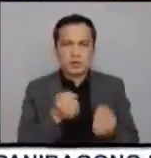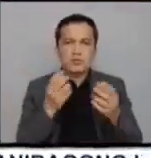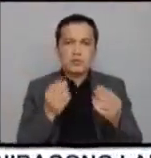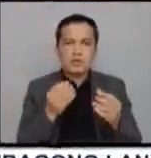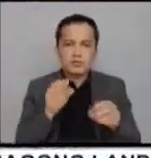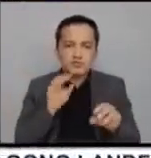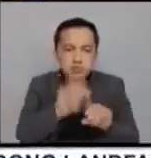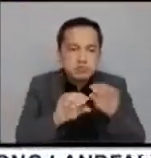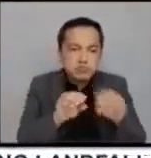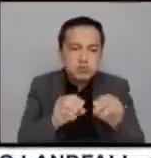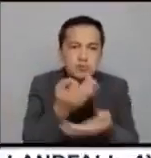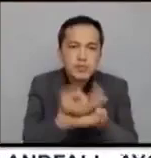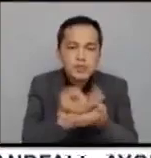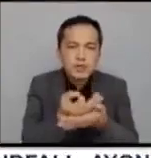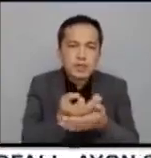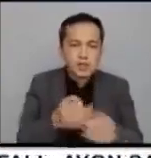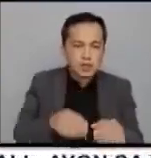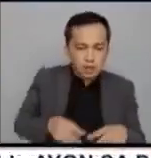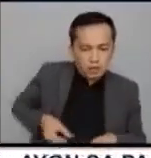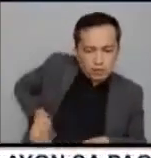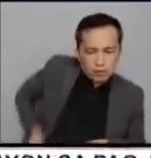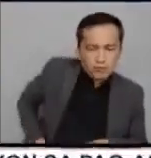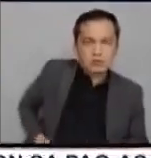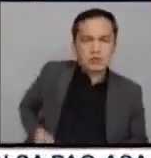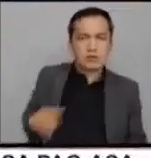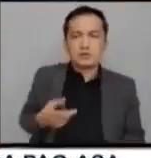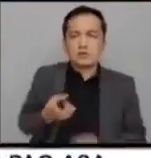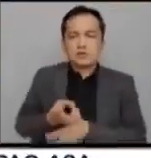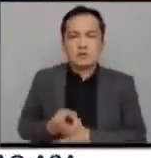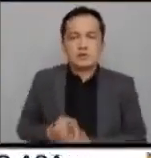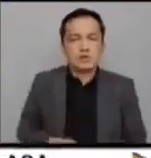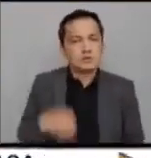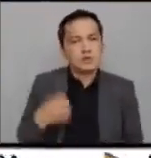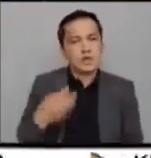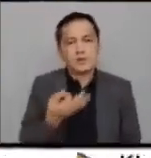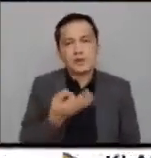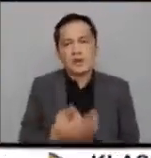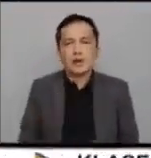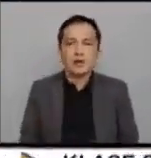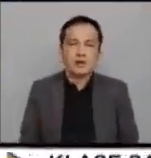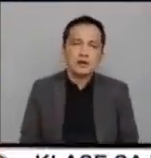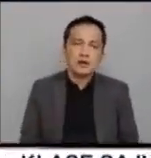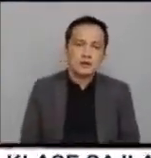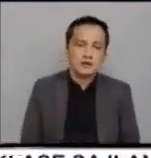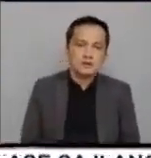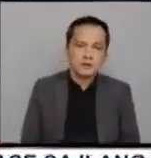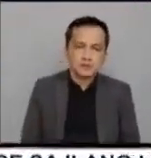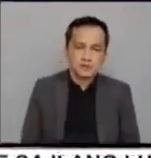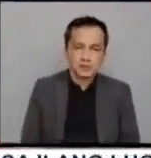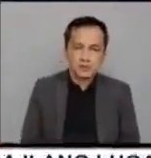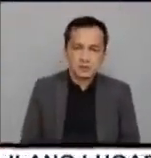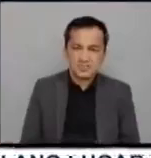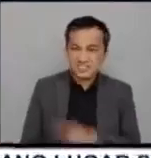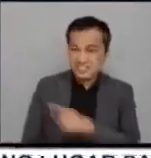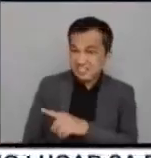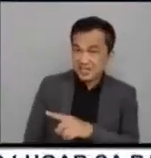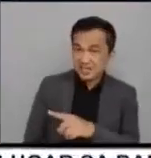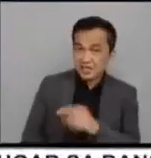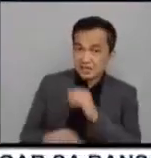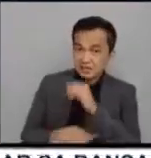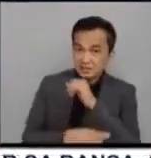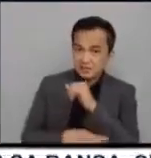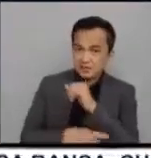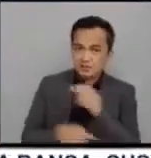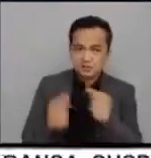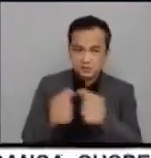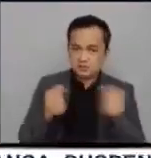sa kanilang mga pitaka habang nagbabantay. Kasi yung temptation nandyan eh. Kaya nga diba sabi ko sa iyo, wala nang locker. Walang bulsa,